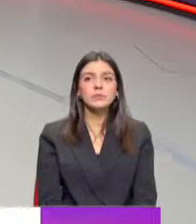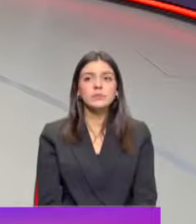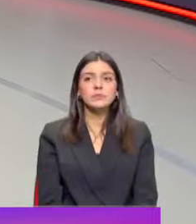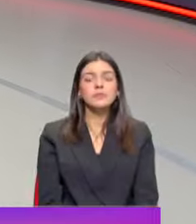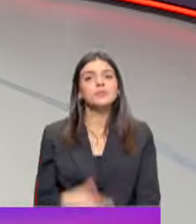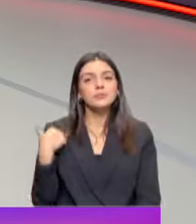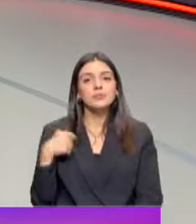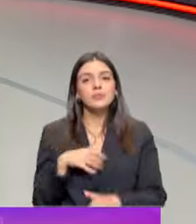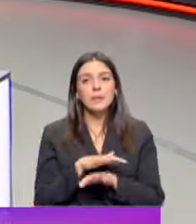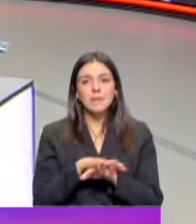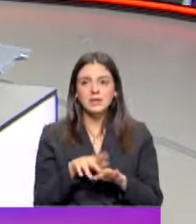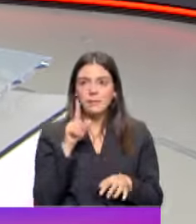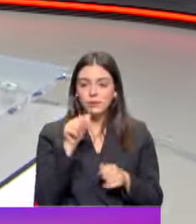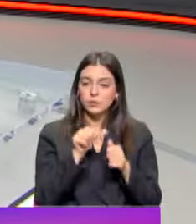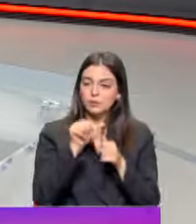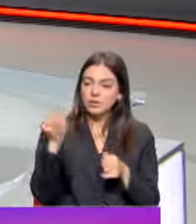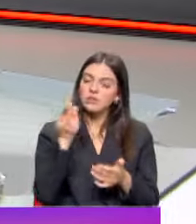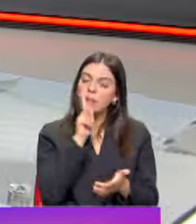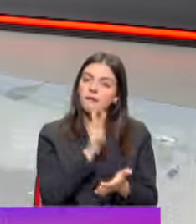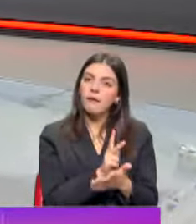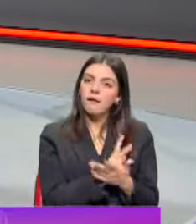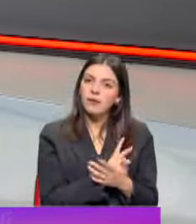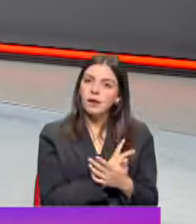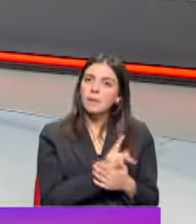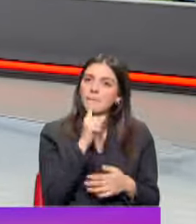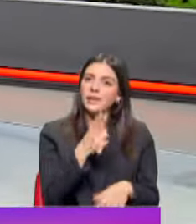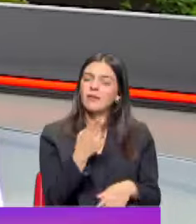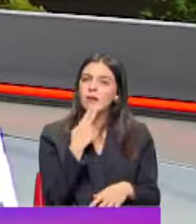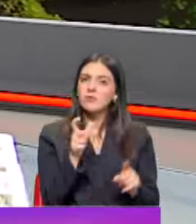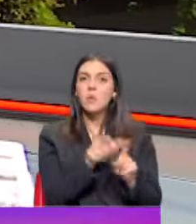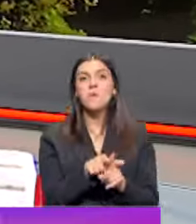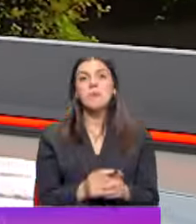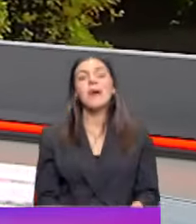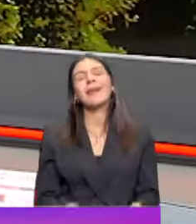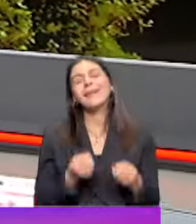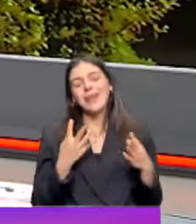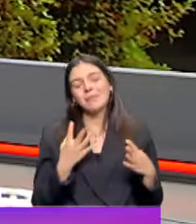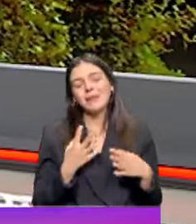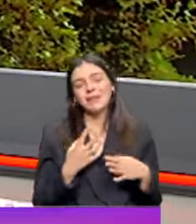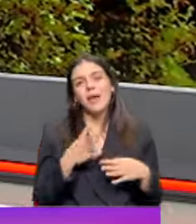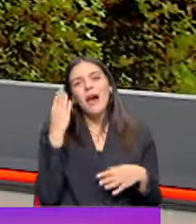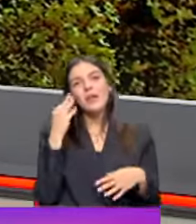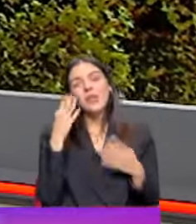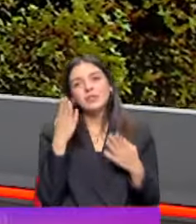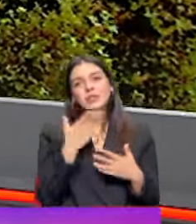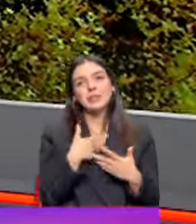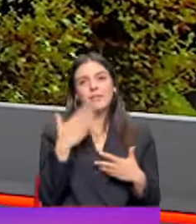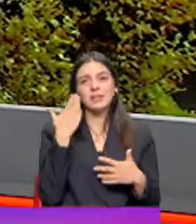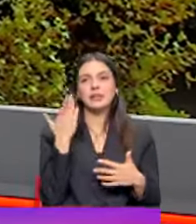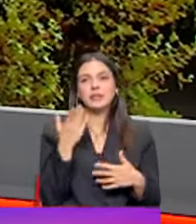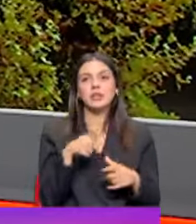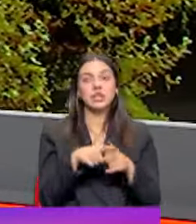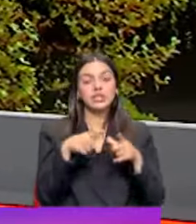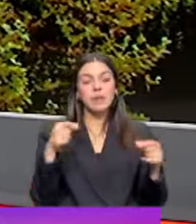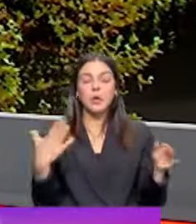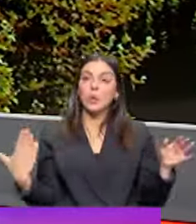Yine masa başında alınmış bir uzaklaştırma kararı bir kadını korumaya yeterli olmadı, anlayacağınız sevgili izleyenler.